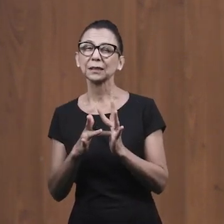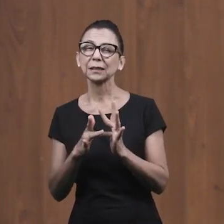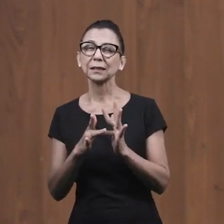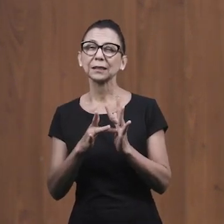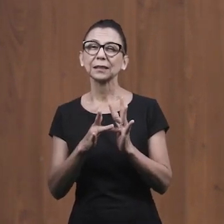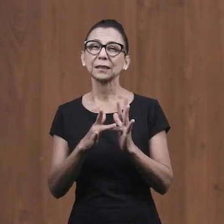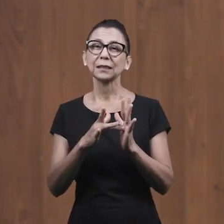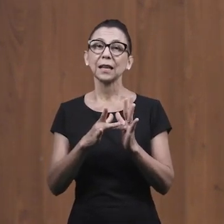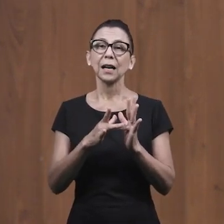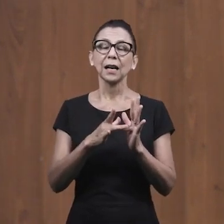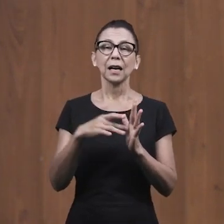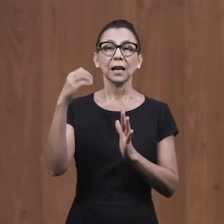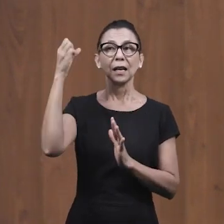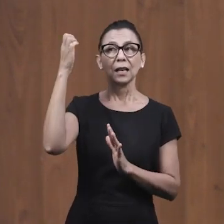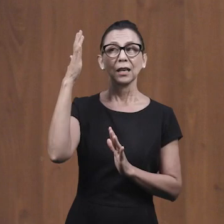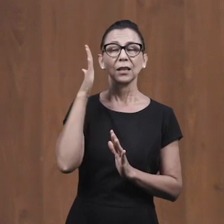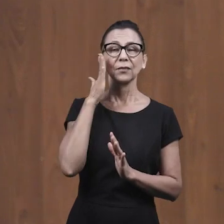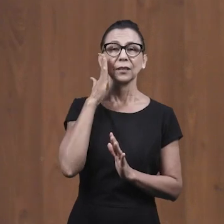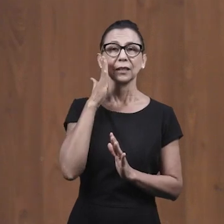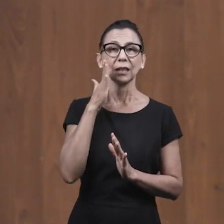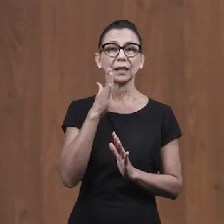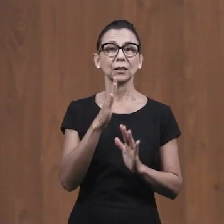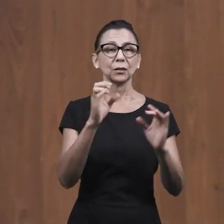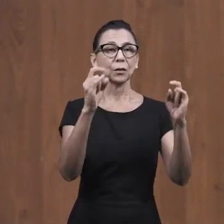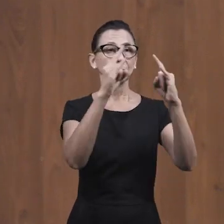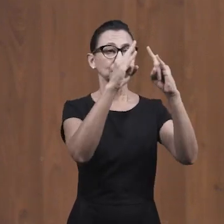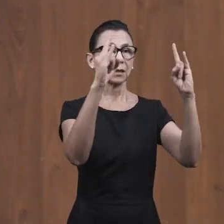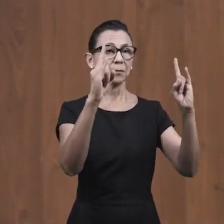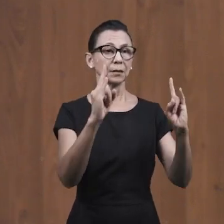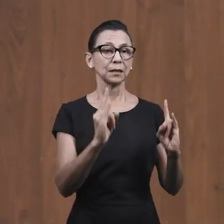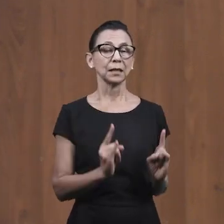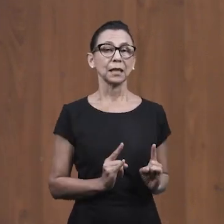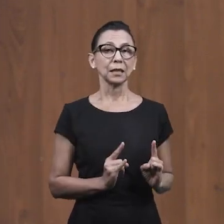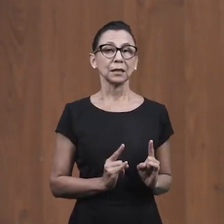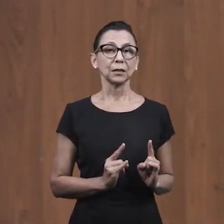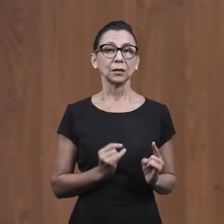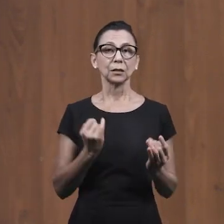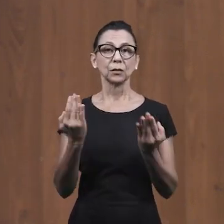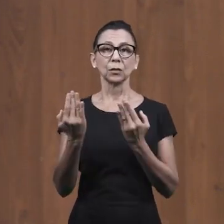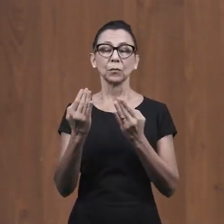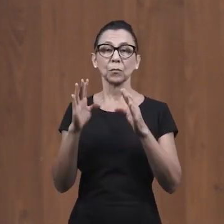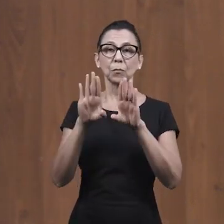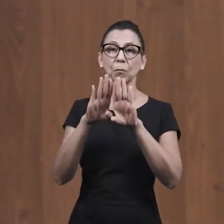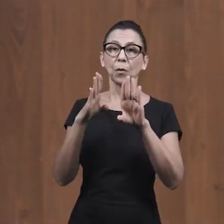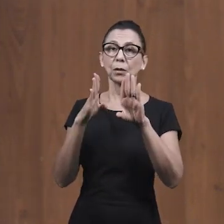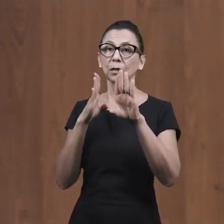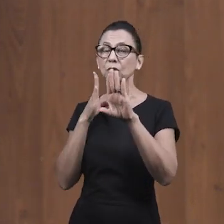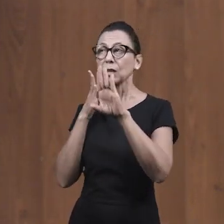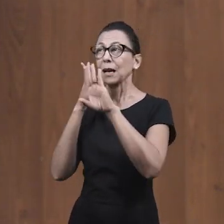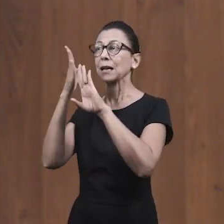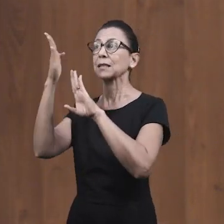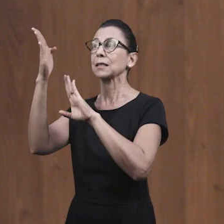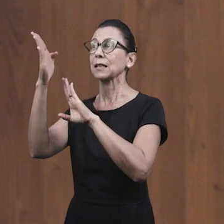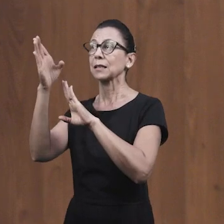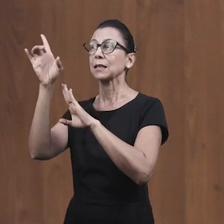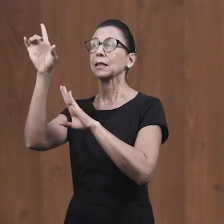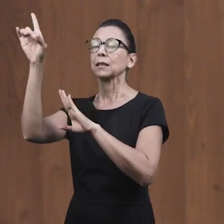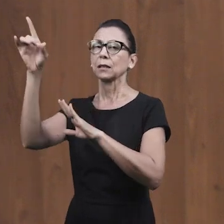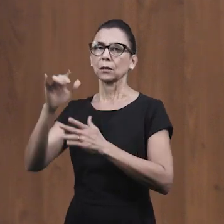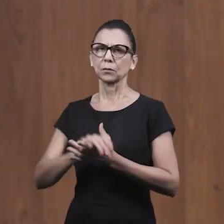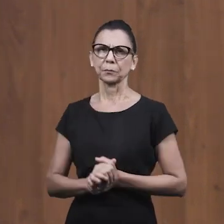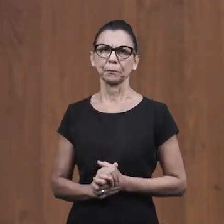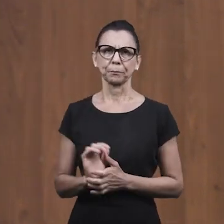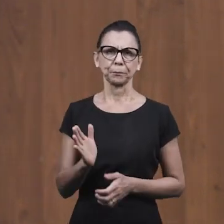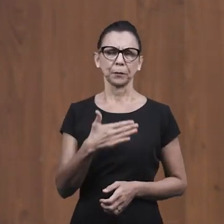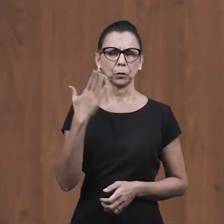révélé dans la figure du tabernacle comme la porte d'accès à Dieu. Quand Dieu il a délivré son